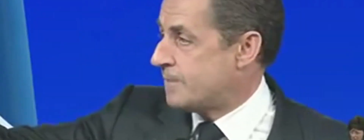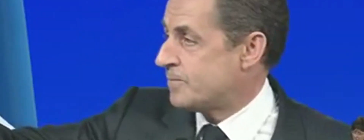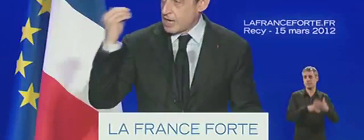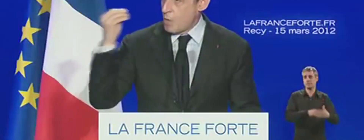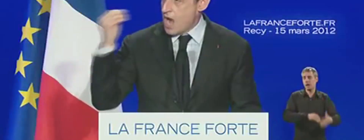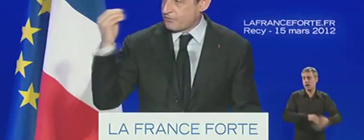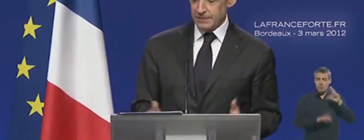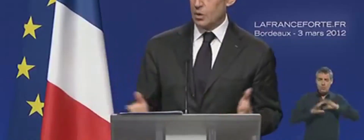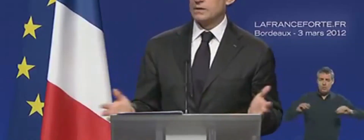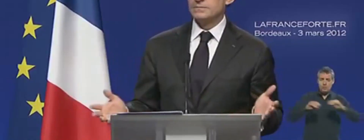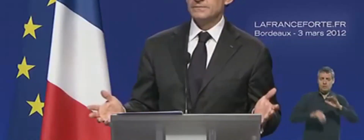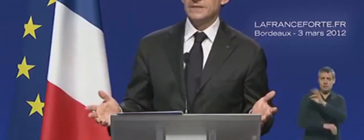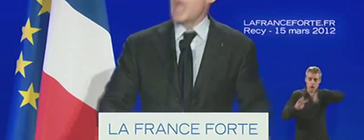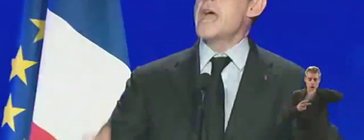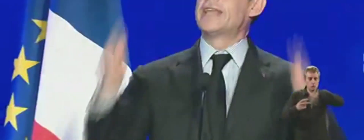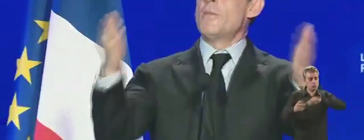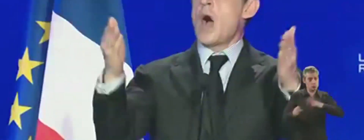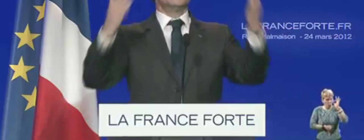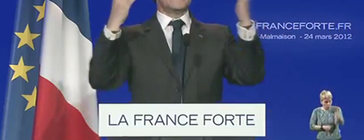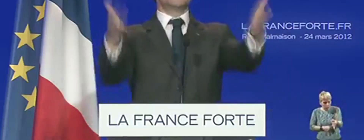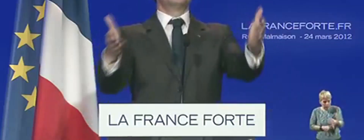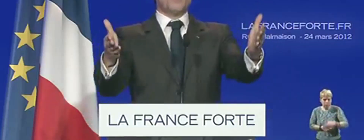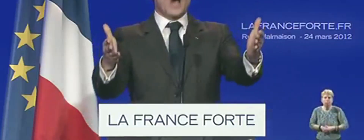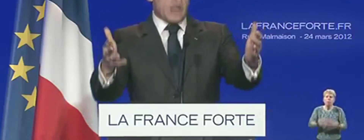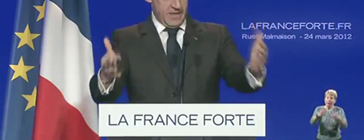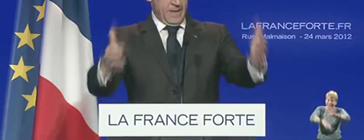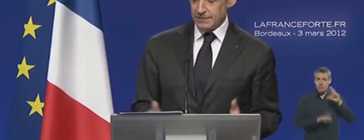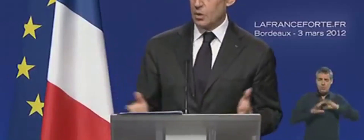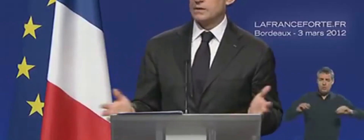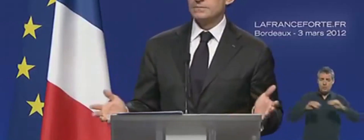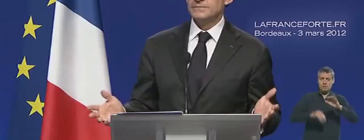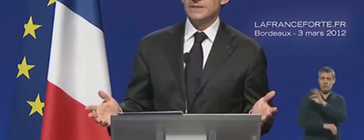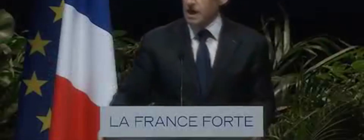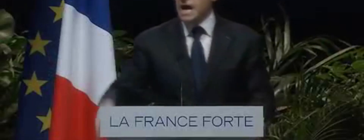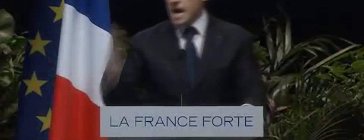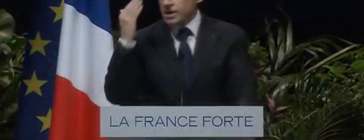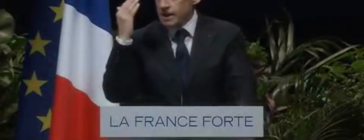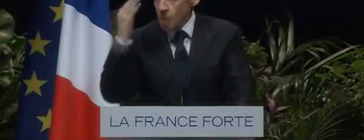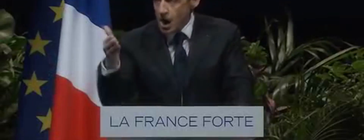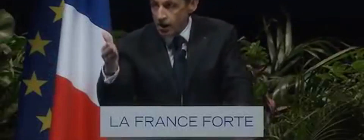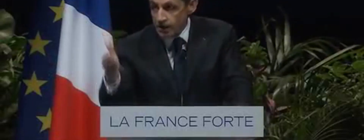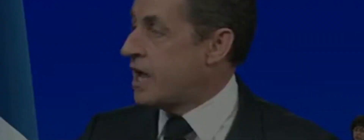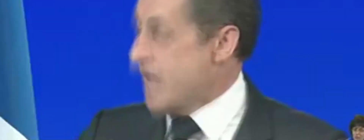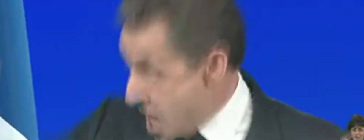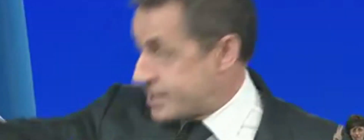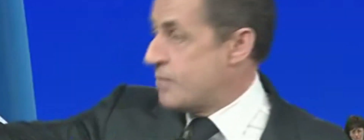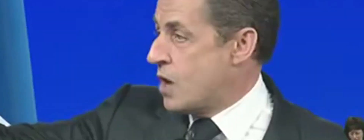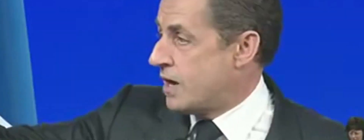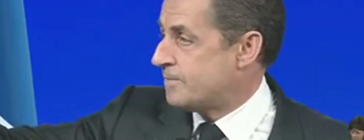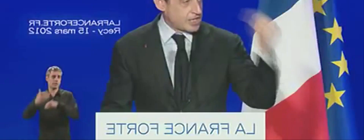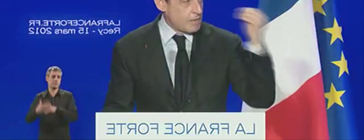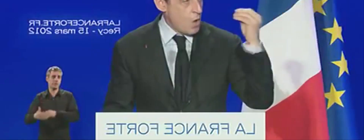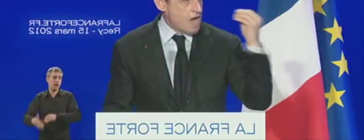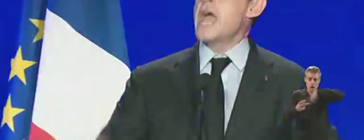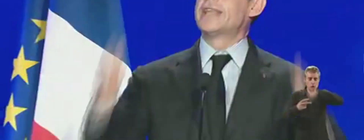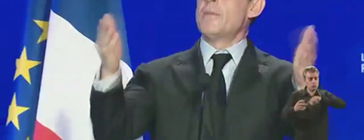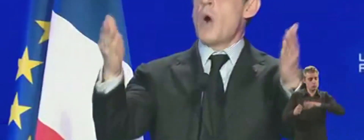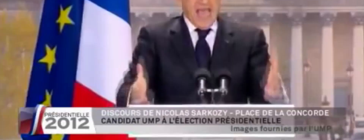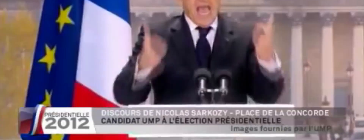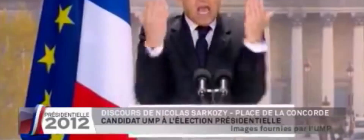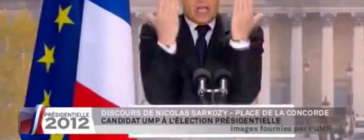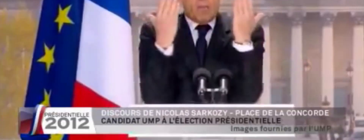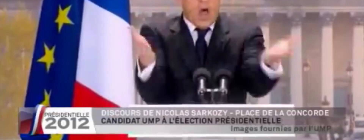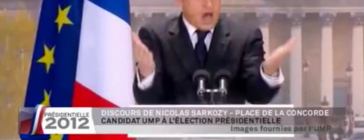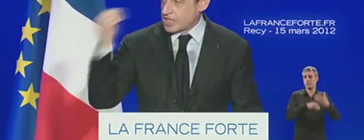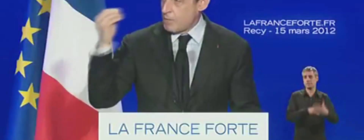Aidez-moi. Aidez-moi. Aidez-moi. Aidez-moi. Aidez-moi. Aidez-moi. Aidez-moi. Aidez-moi. Aidez-moi.